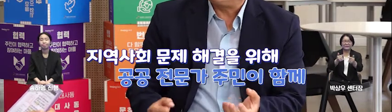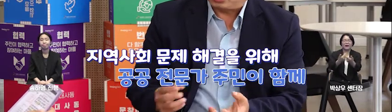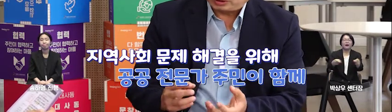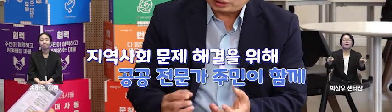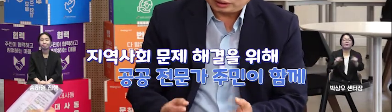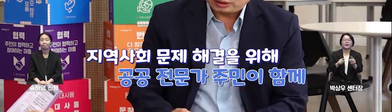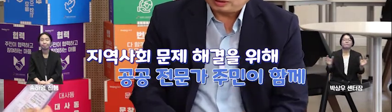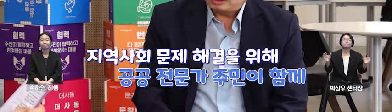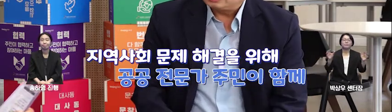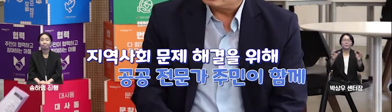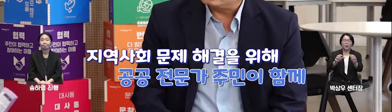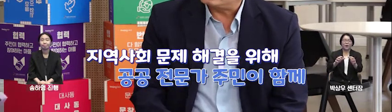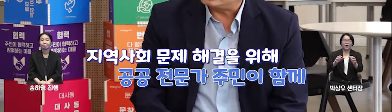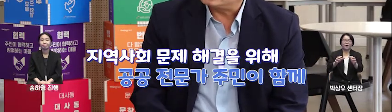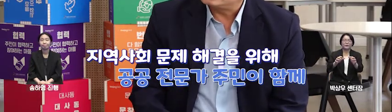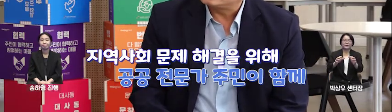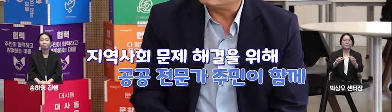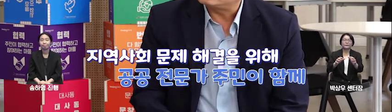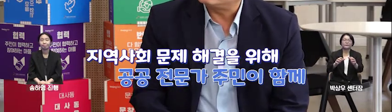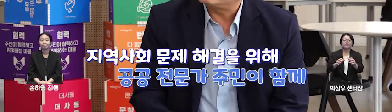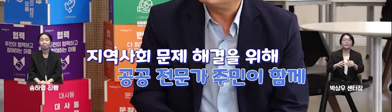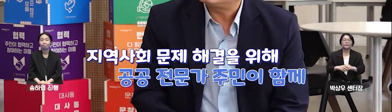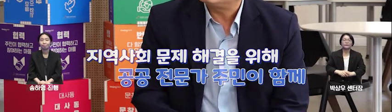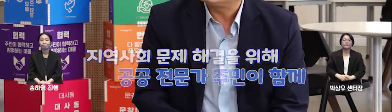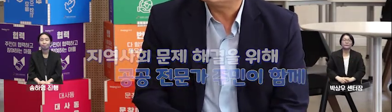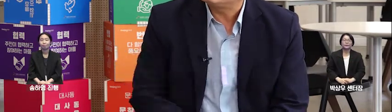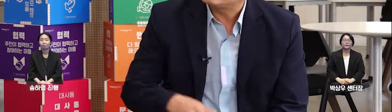함께 모여져서 그 어떤 그